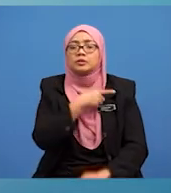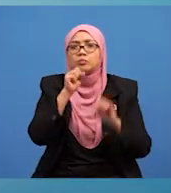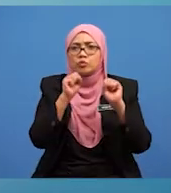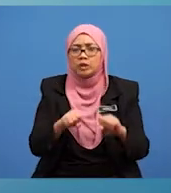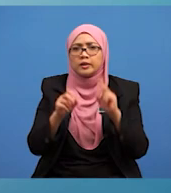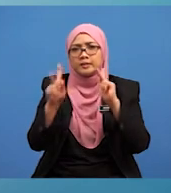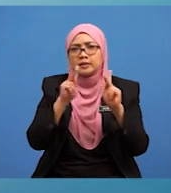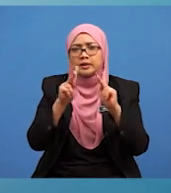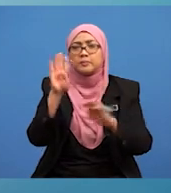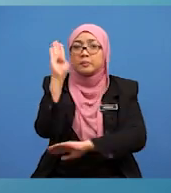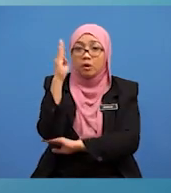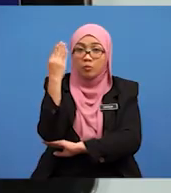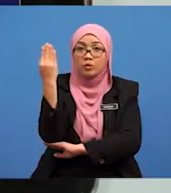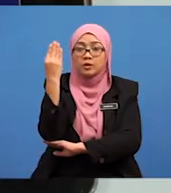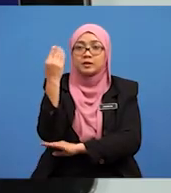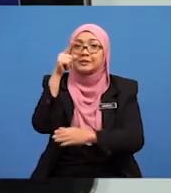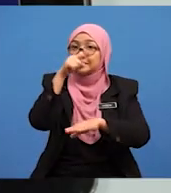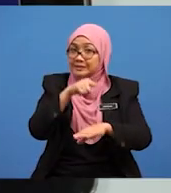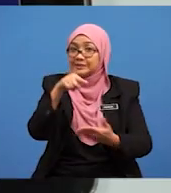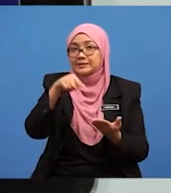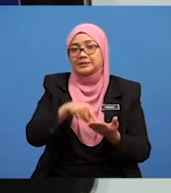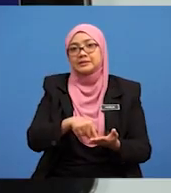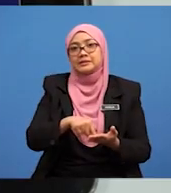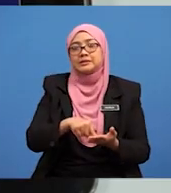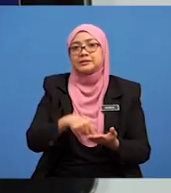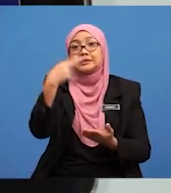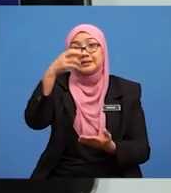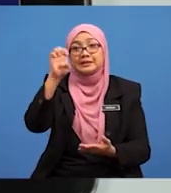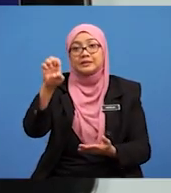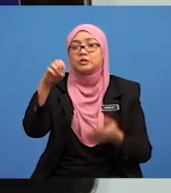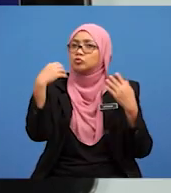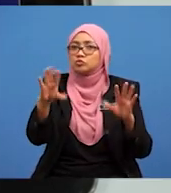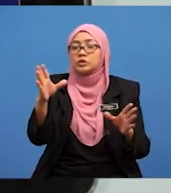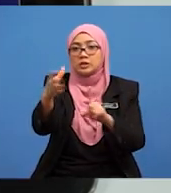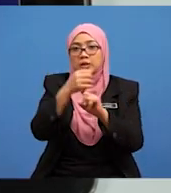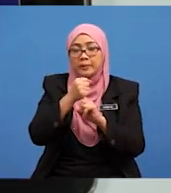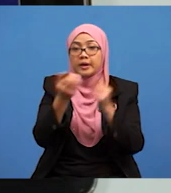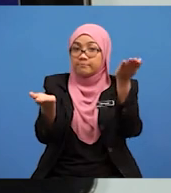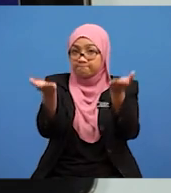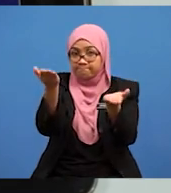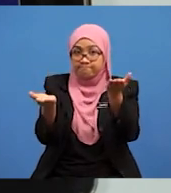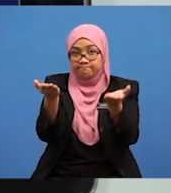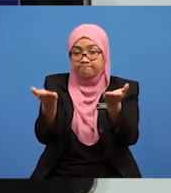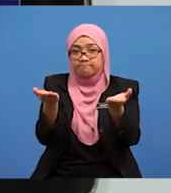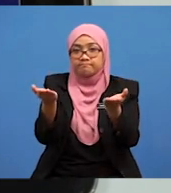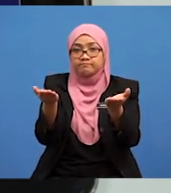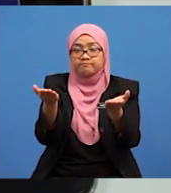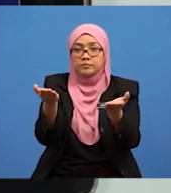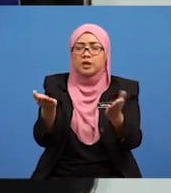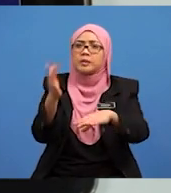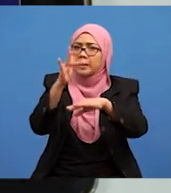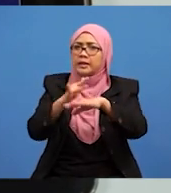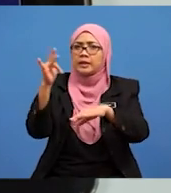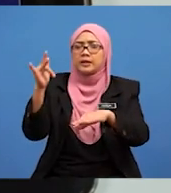Kita boleh katakan bahawa di sini unsur helium sudah mencapai keseimbangan yang dipanggil